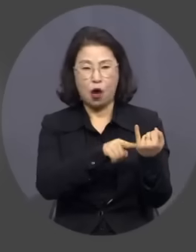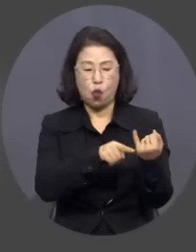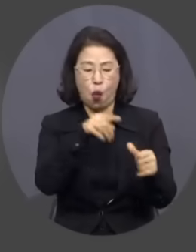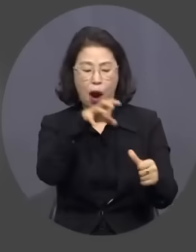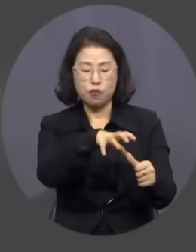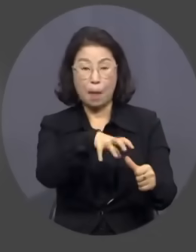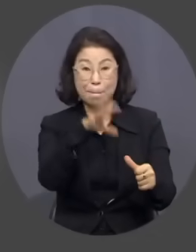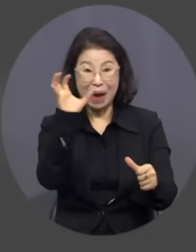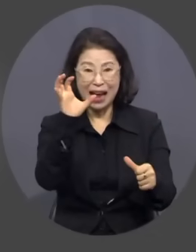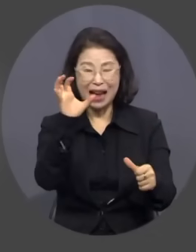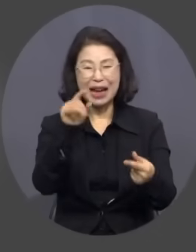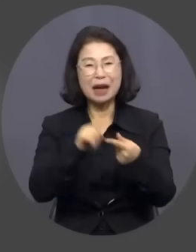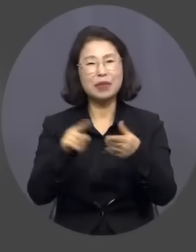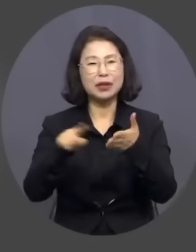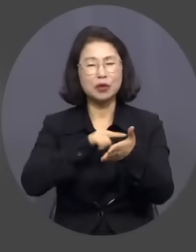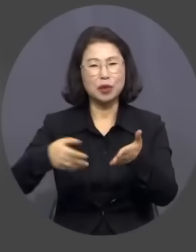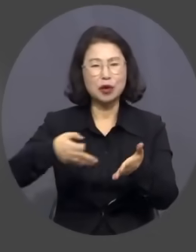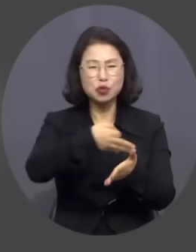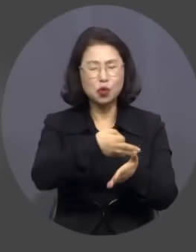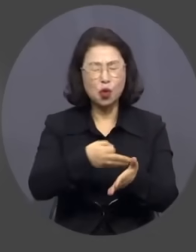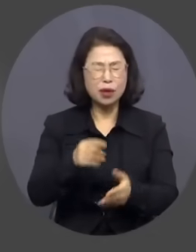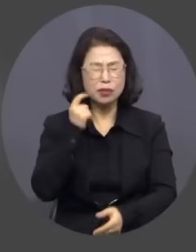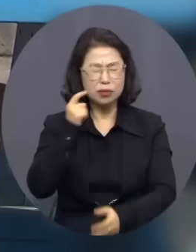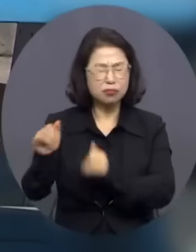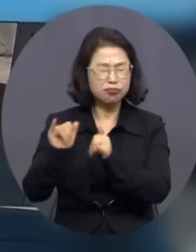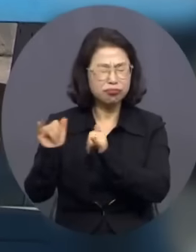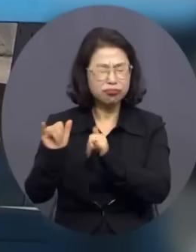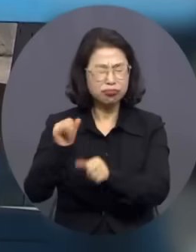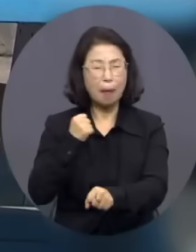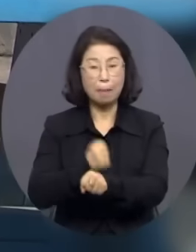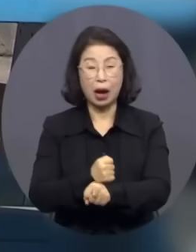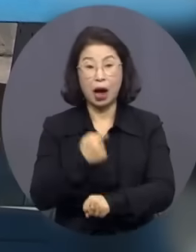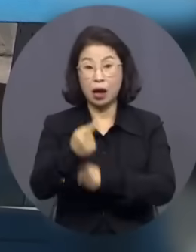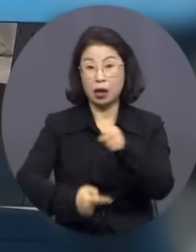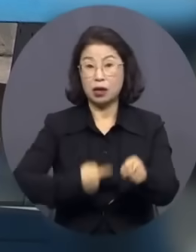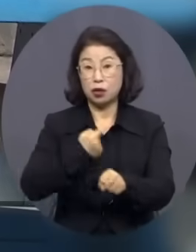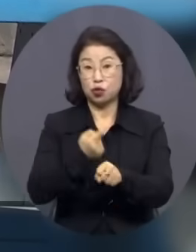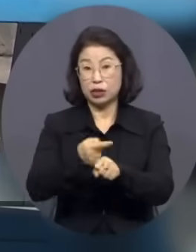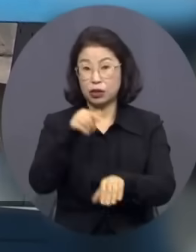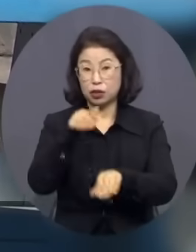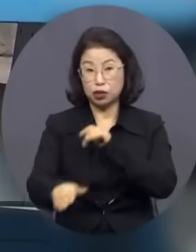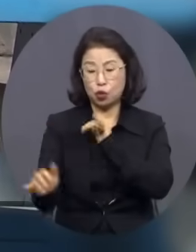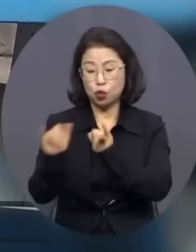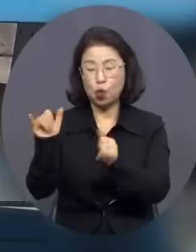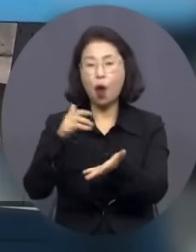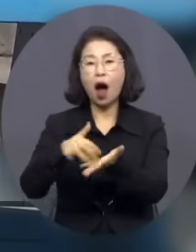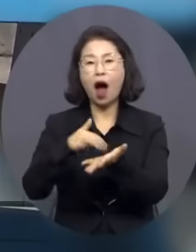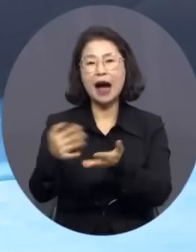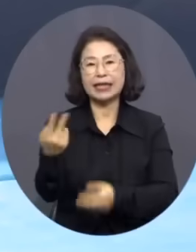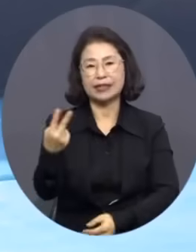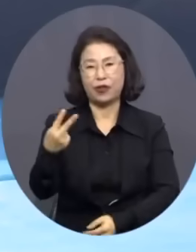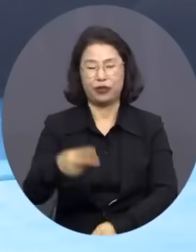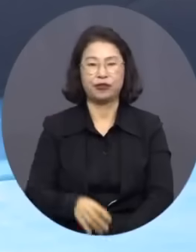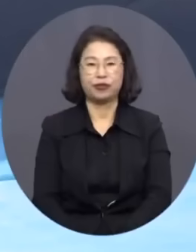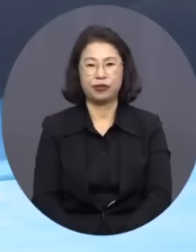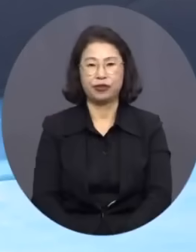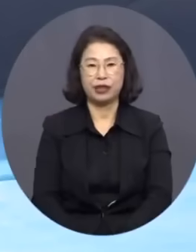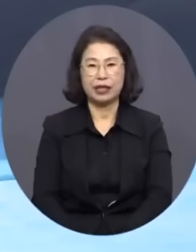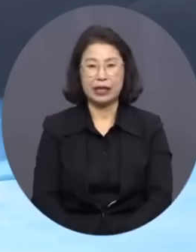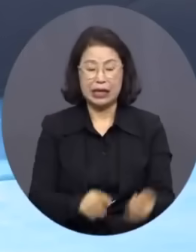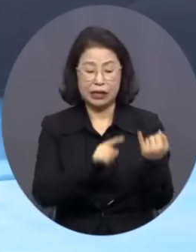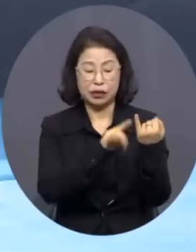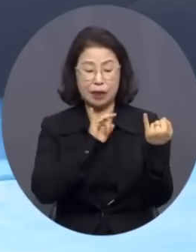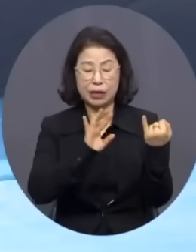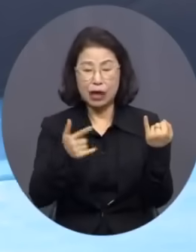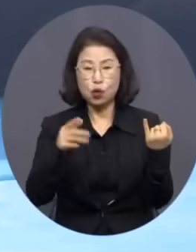곧 풀릴 거라는 가짜 전화도 계속했습니다. 1년 동안 이런 식으로 나눈 통화만 2,000건. 김 씨뿐만